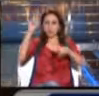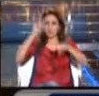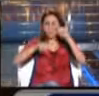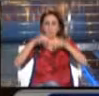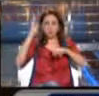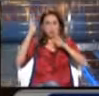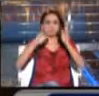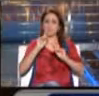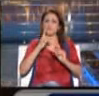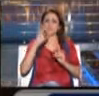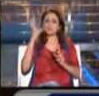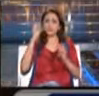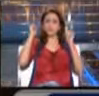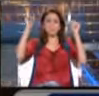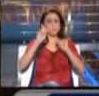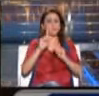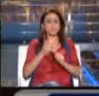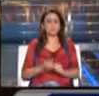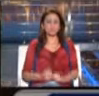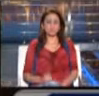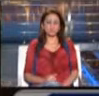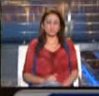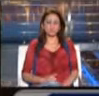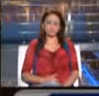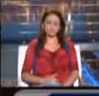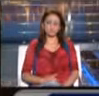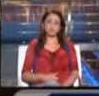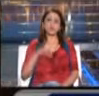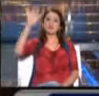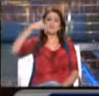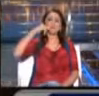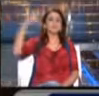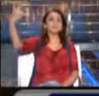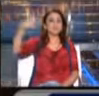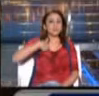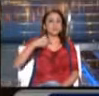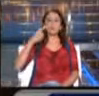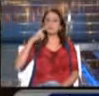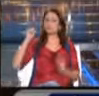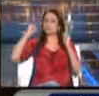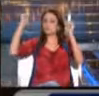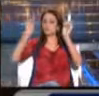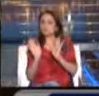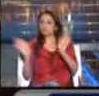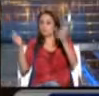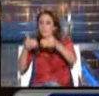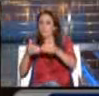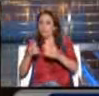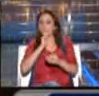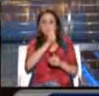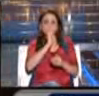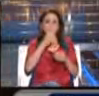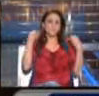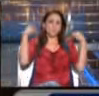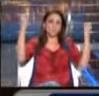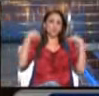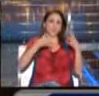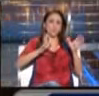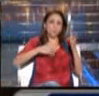اعتقدش. انا هنتظر منك تكلمني بقى عشان نحضر للقاء مع الالتراس ومع الاعلام الرياضي في ضوء النقاط اللي انت هتقعد معاهم